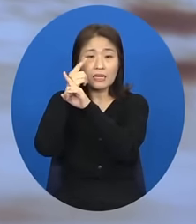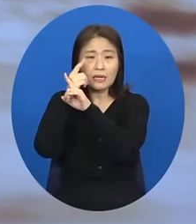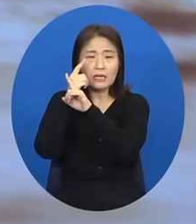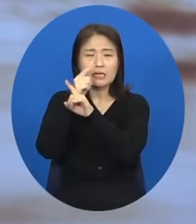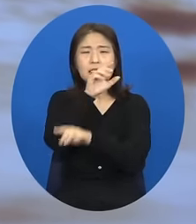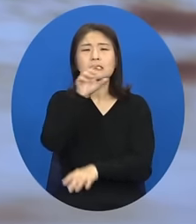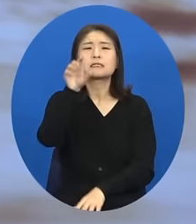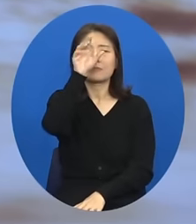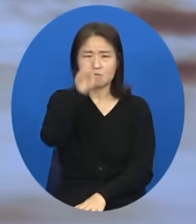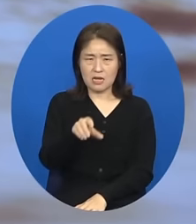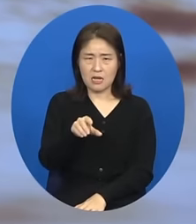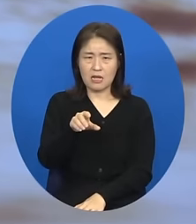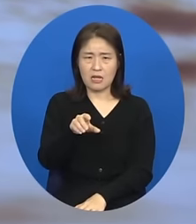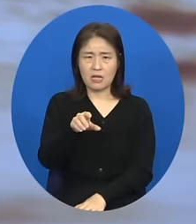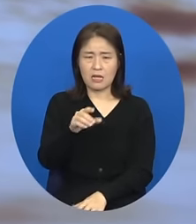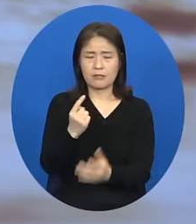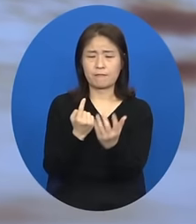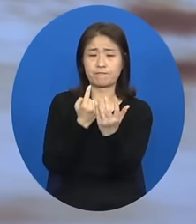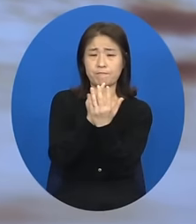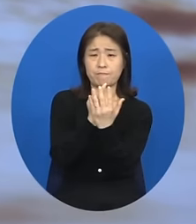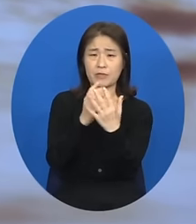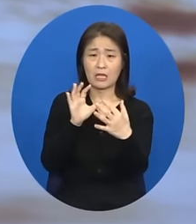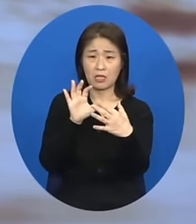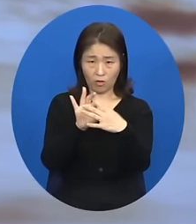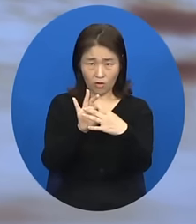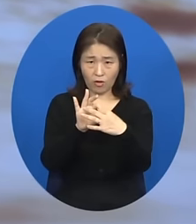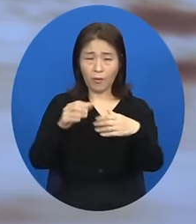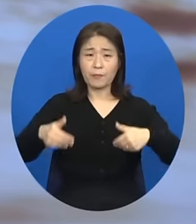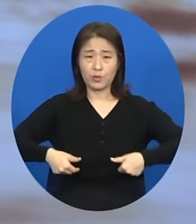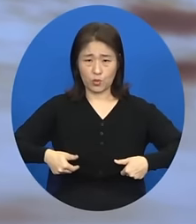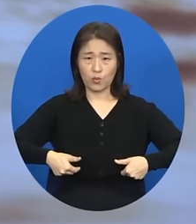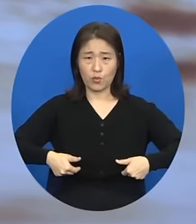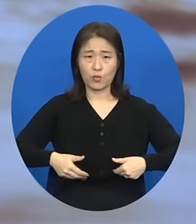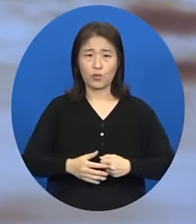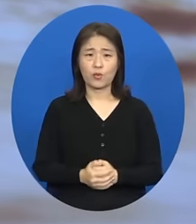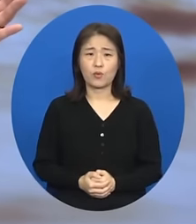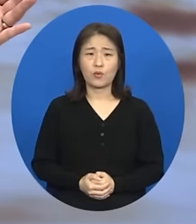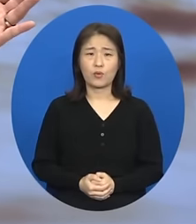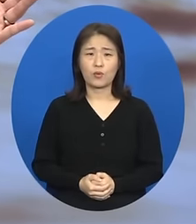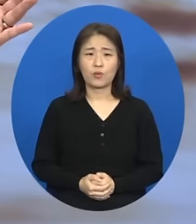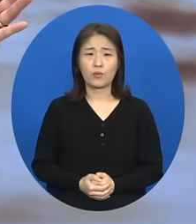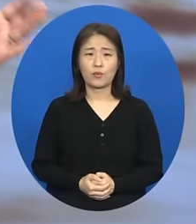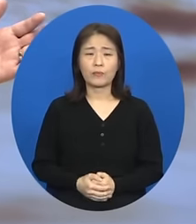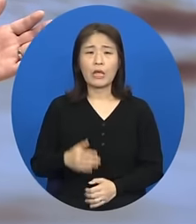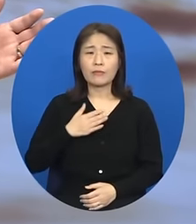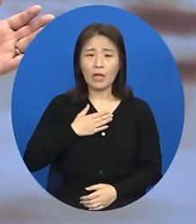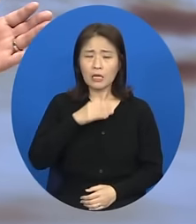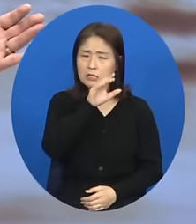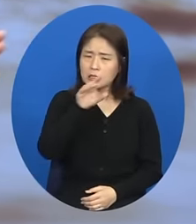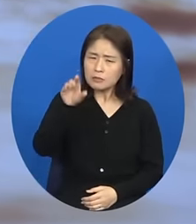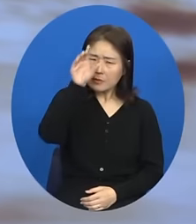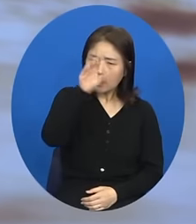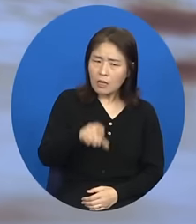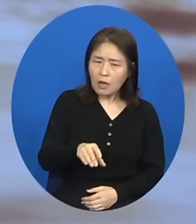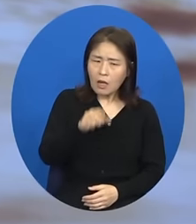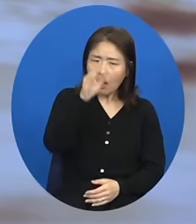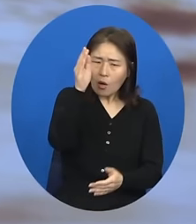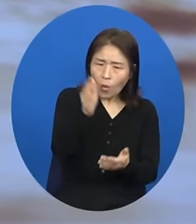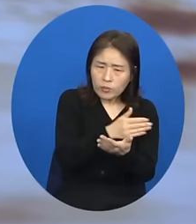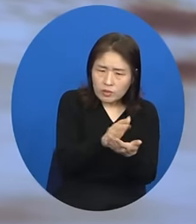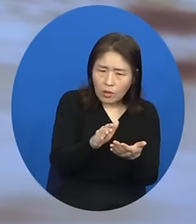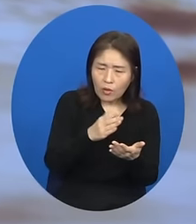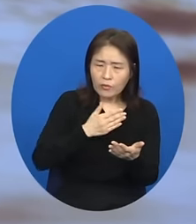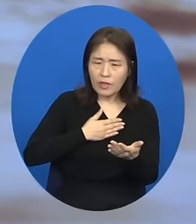필요하다라는 마음을 주었습니다. 십자가 앞에 서지 않으면 저는 언제든지 옛날로 돌아갈 수 있는 존재예요. 처음